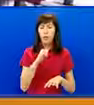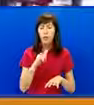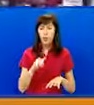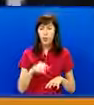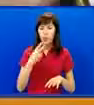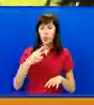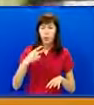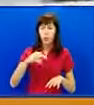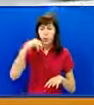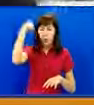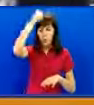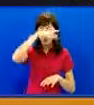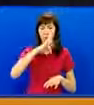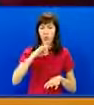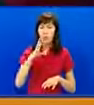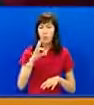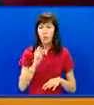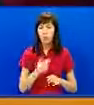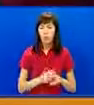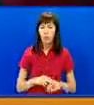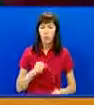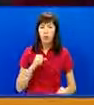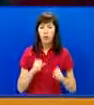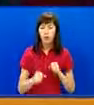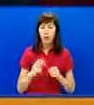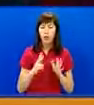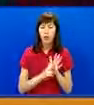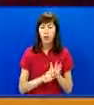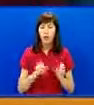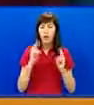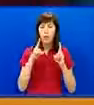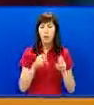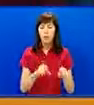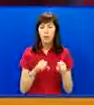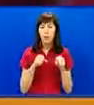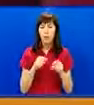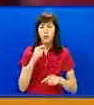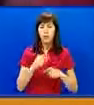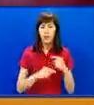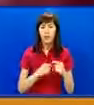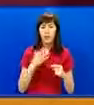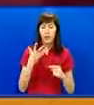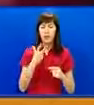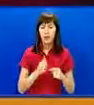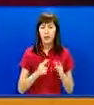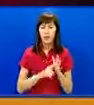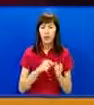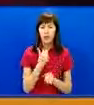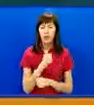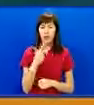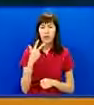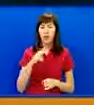Для 22-летней Шариповой прошедший поединок был 8-м в профессиональной карьере. Теперь на ее счету 7 побед,